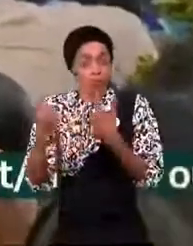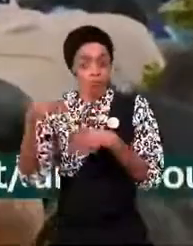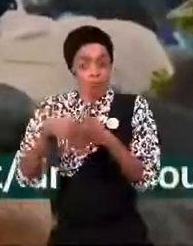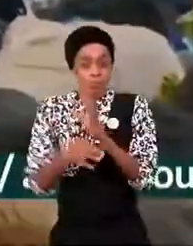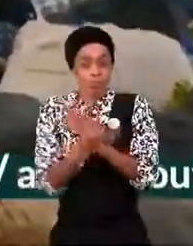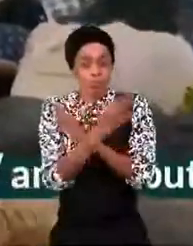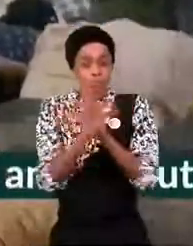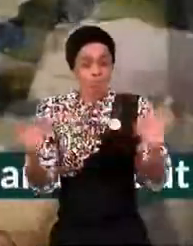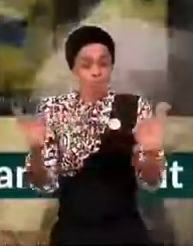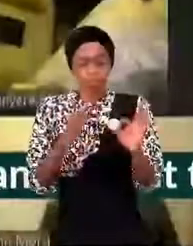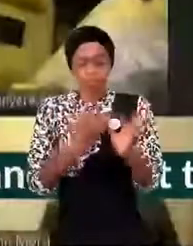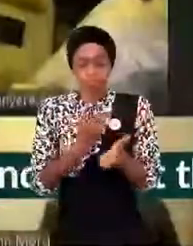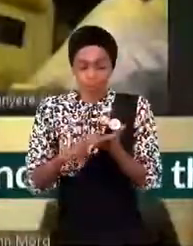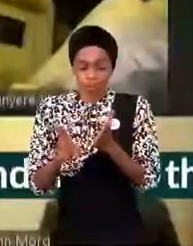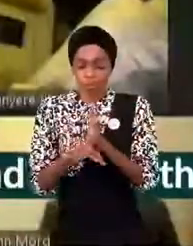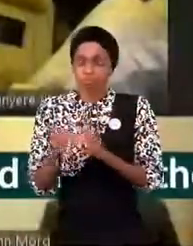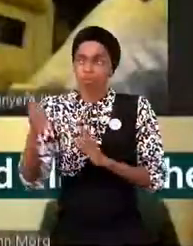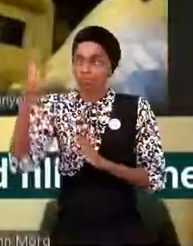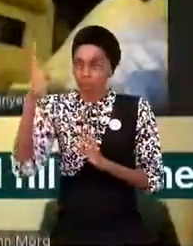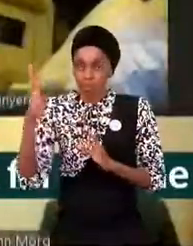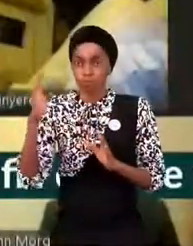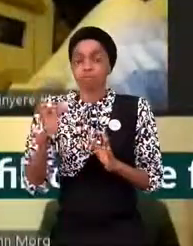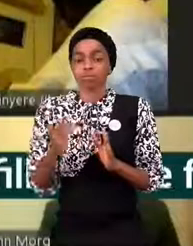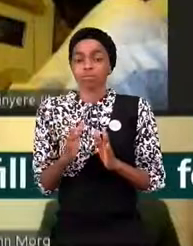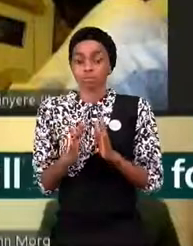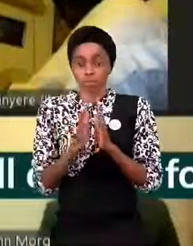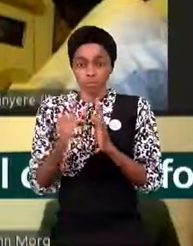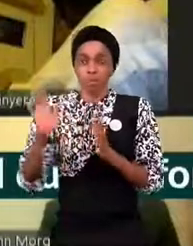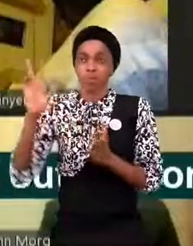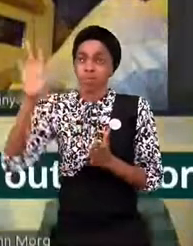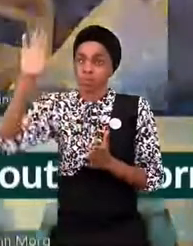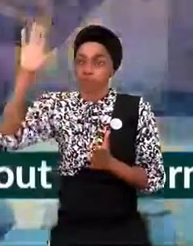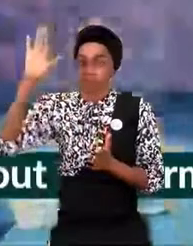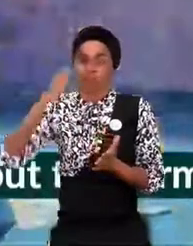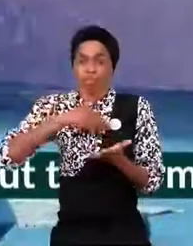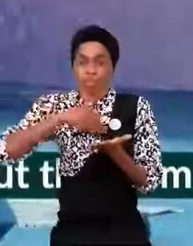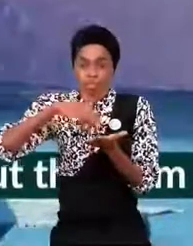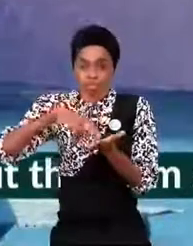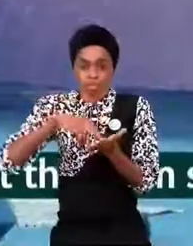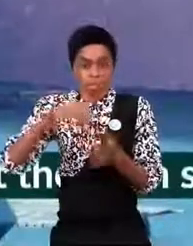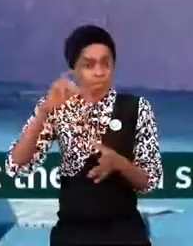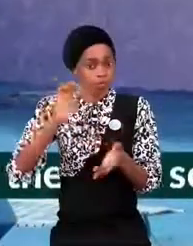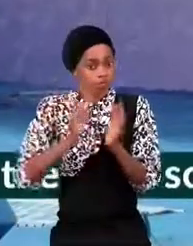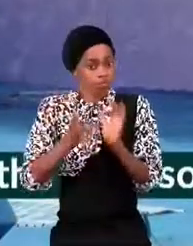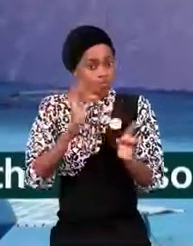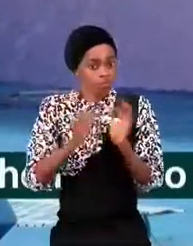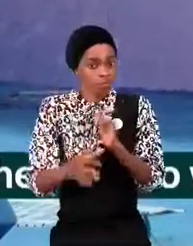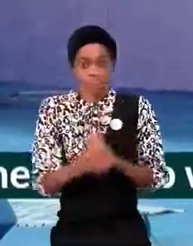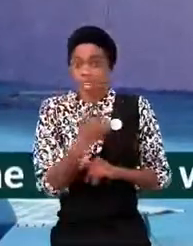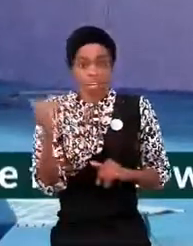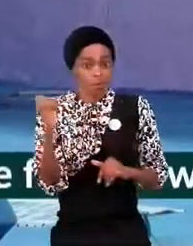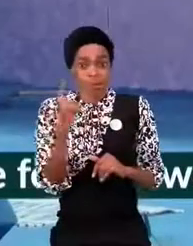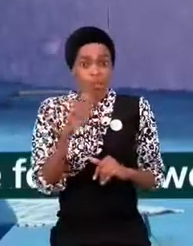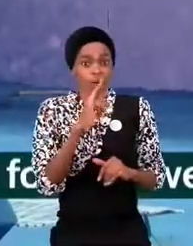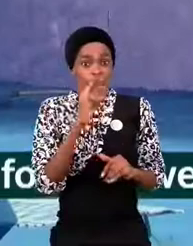ta main en ligne, partout où vous êtes, sur les médias sociaux, n'importe où vous êtes. Lève ta main, partout où